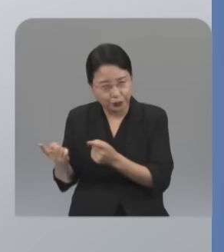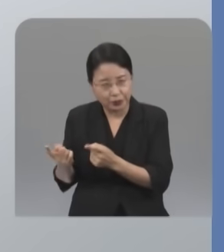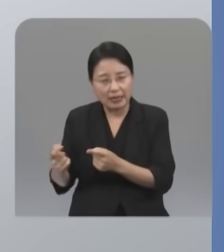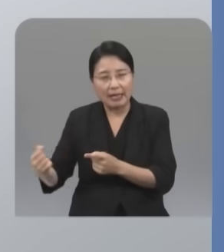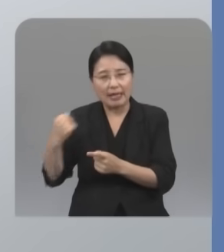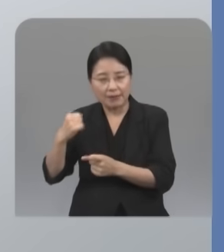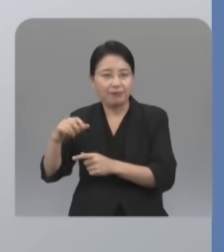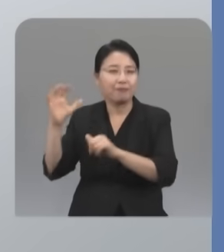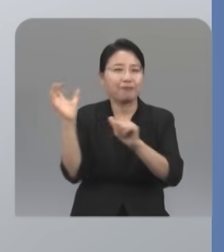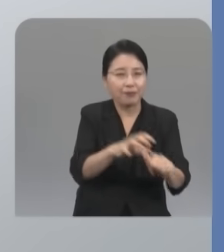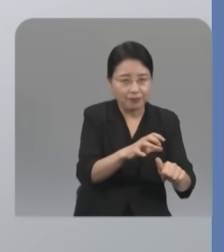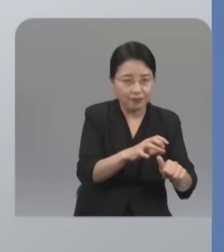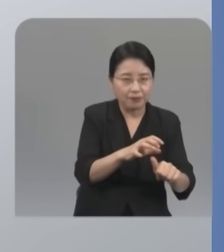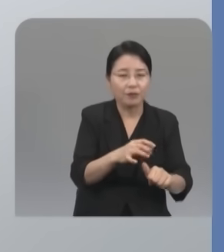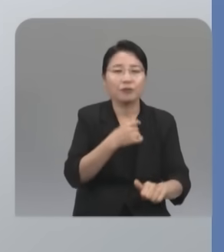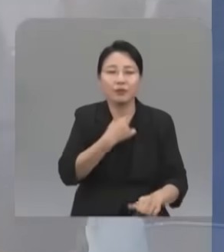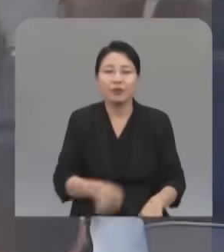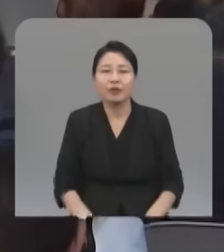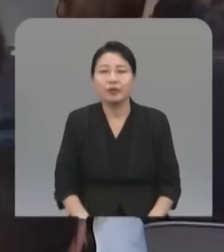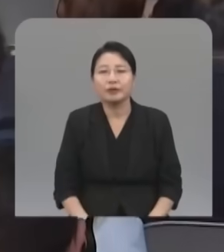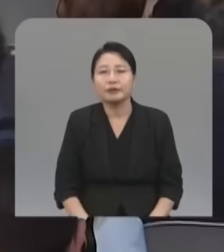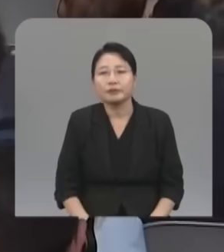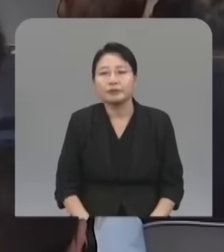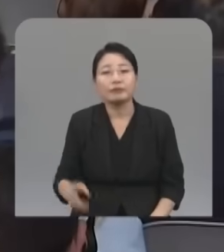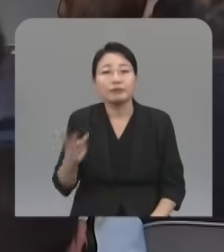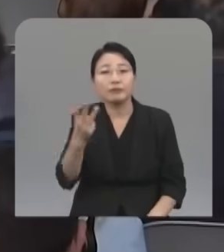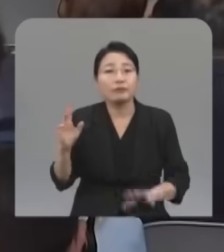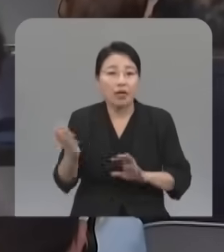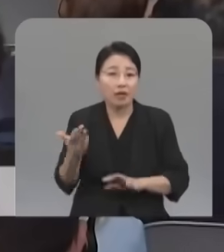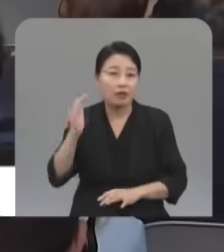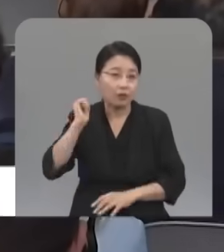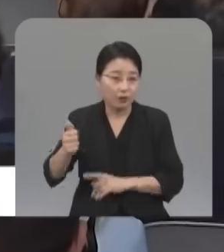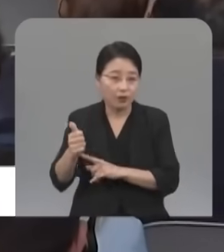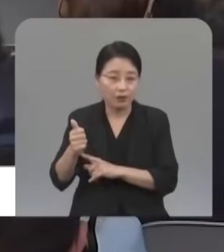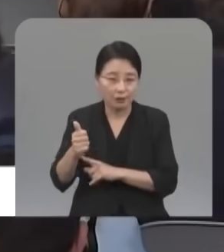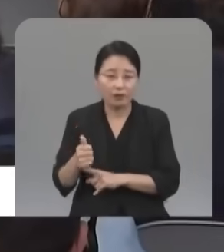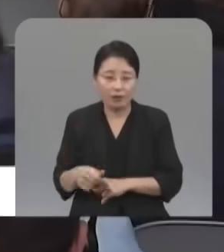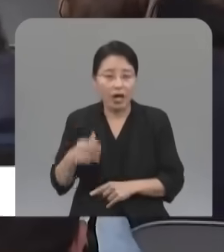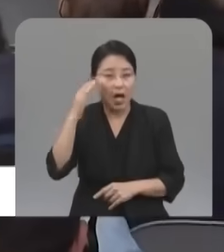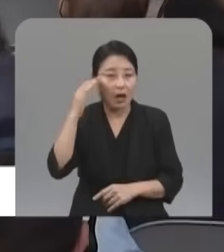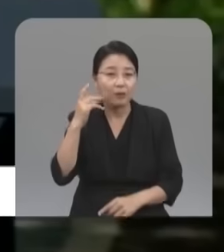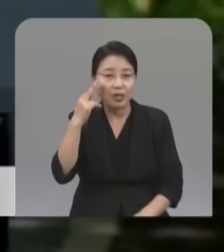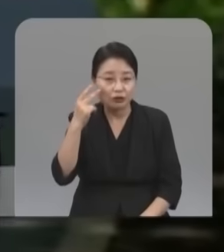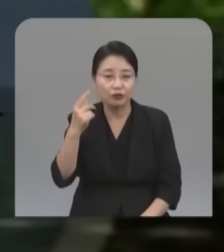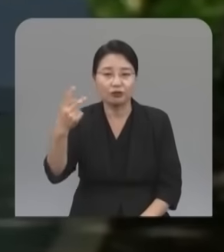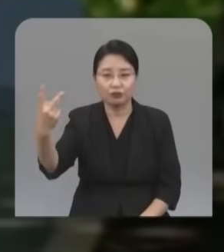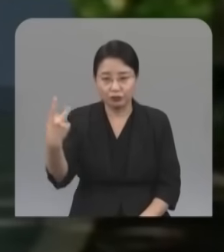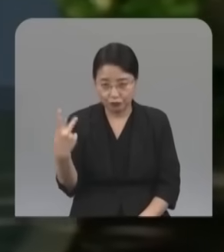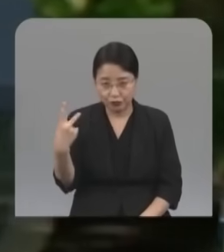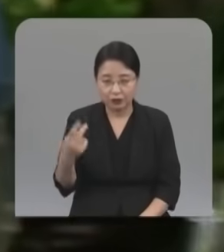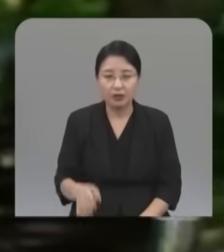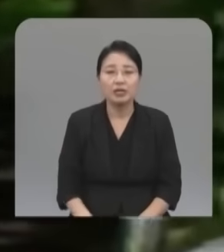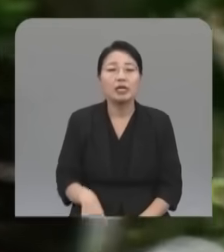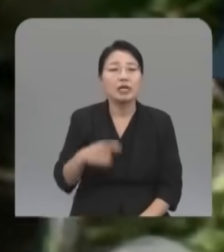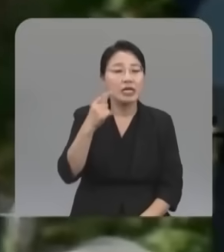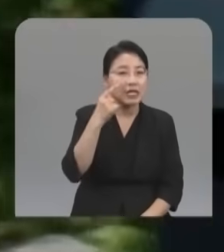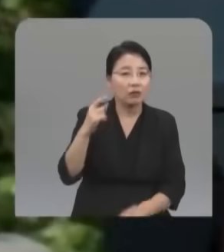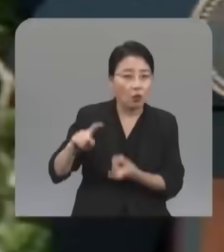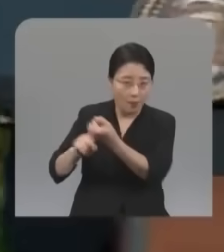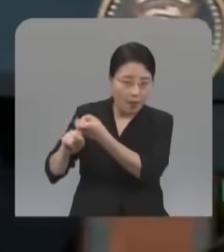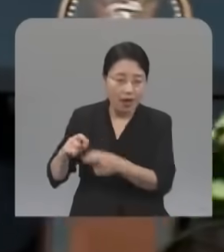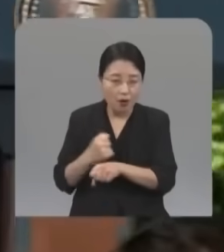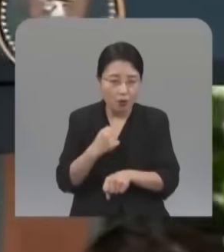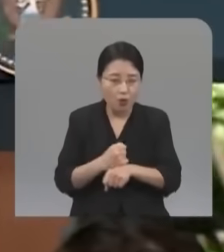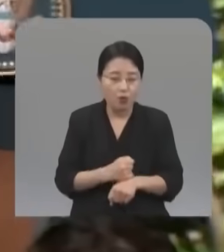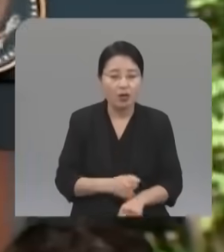강력한 제재 부과를 예고했습니다. 세 나라 정상은 동시에 한미와 미일 각각의 동맹은 물론 3자